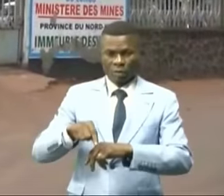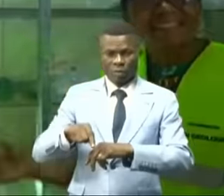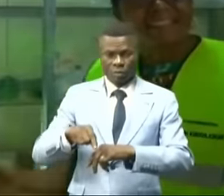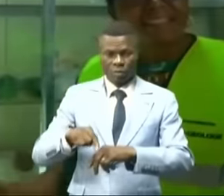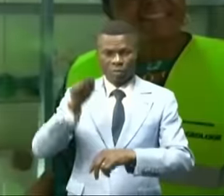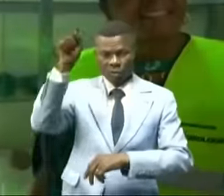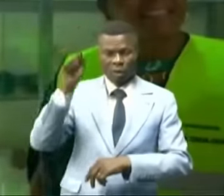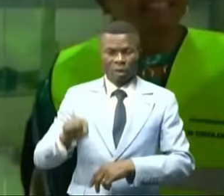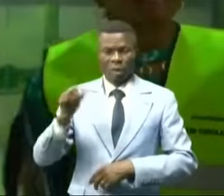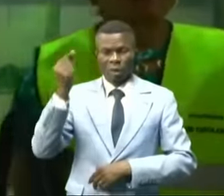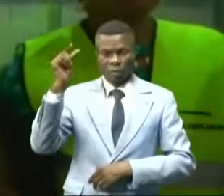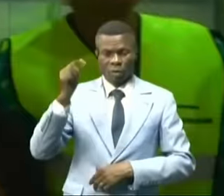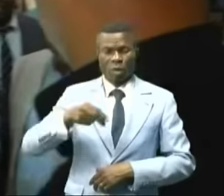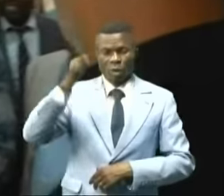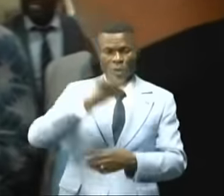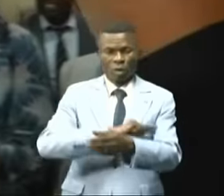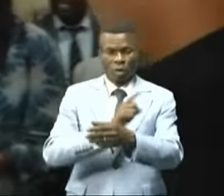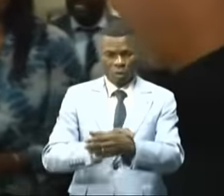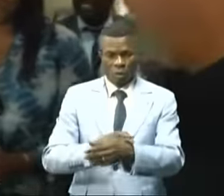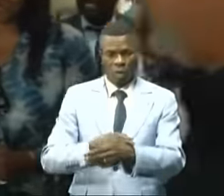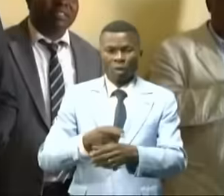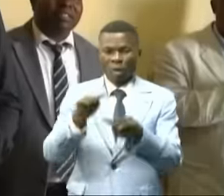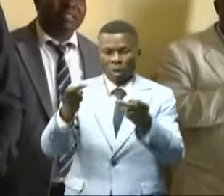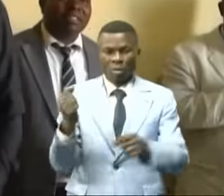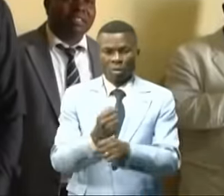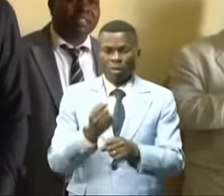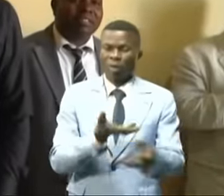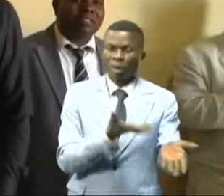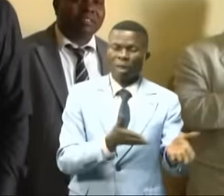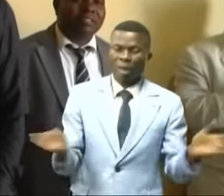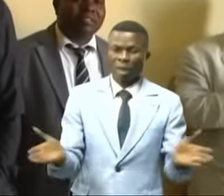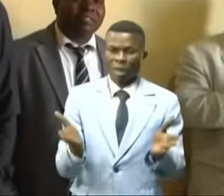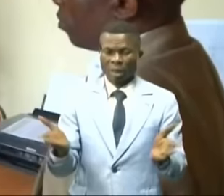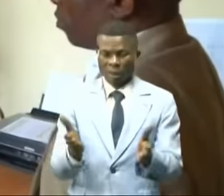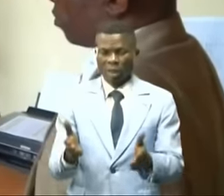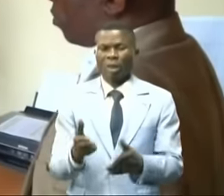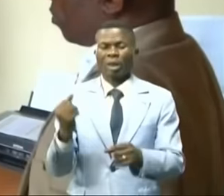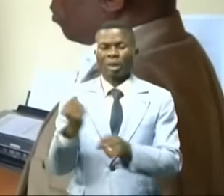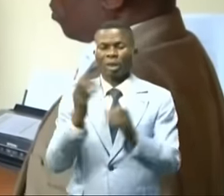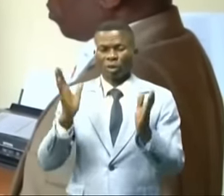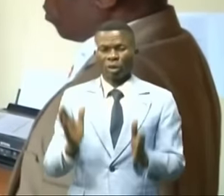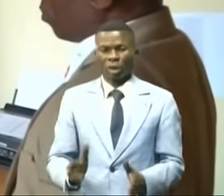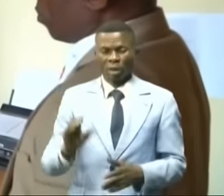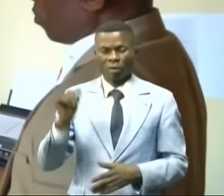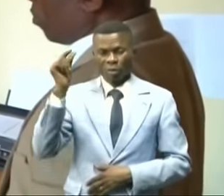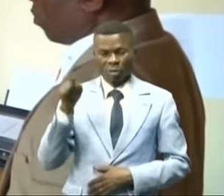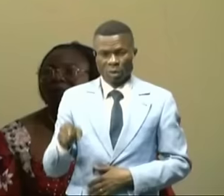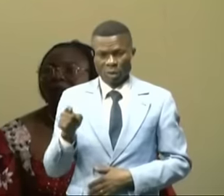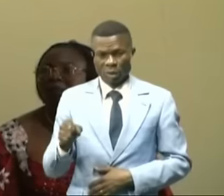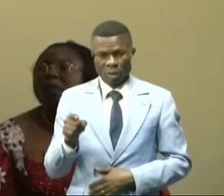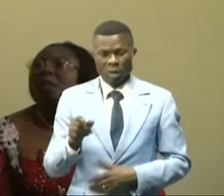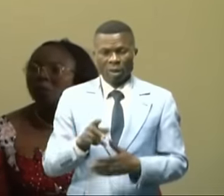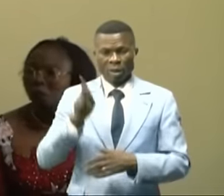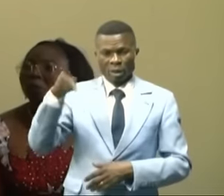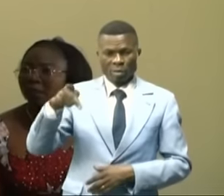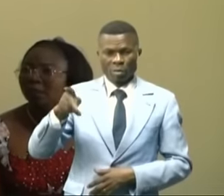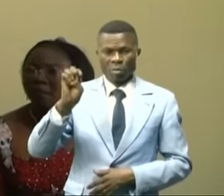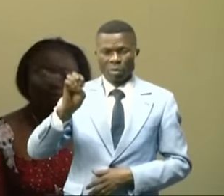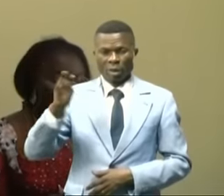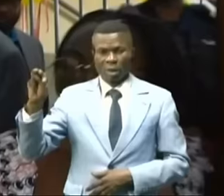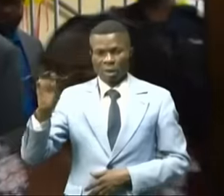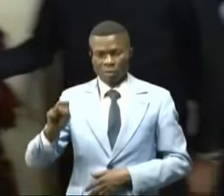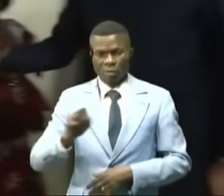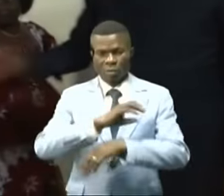des mines du Nord Kivu, les services d'assistance et d'encadrement des mines artisanales et à petite échelle, SAEMAP, le centre